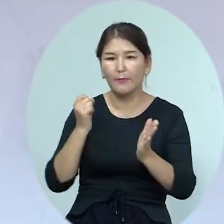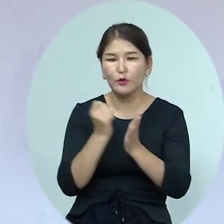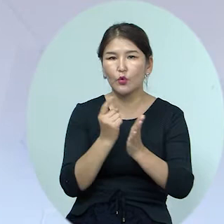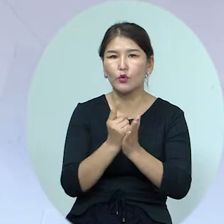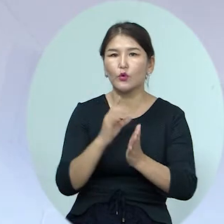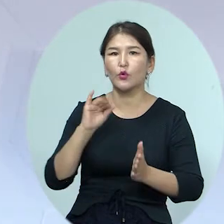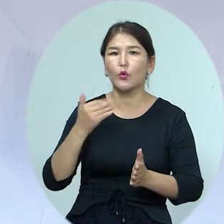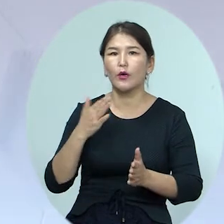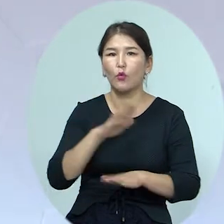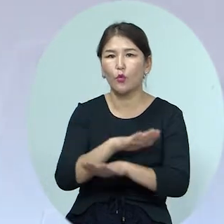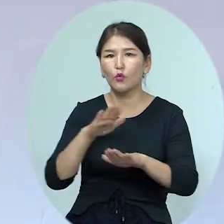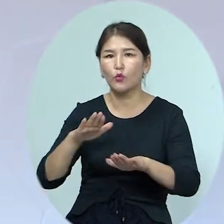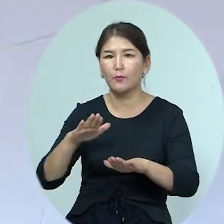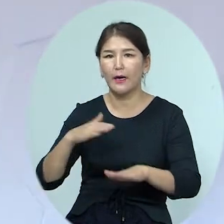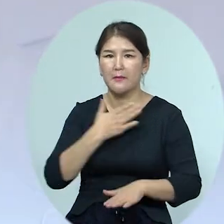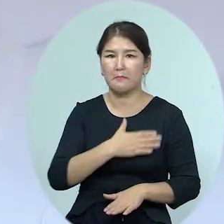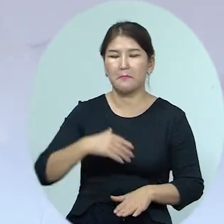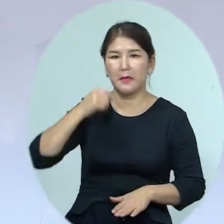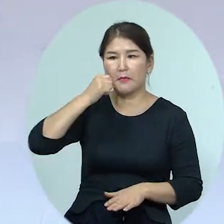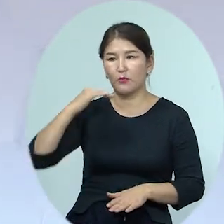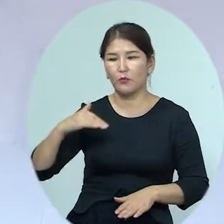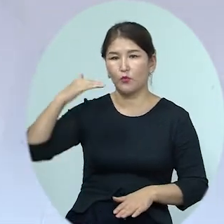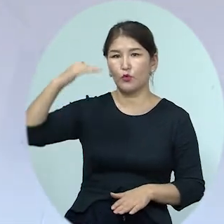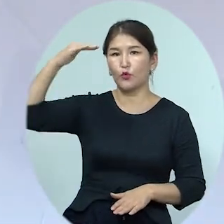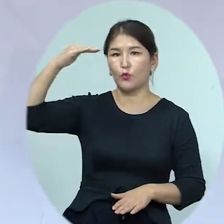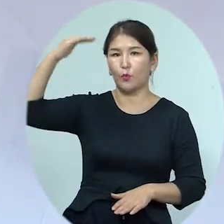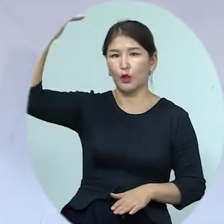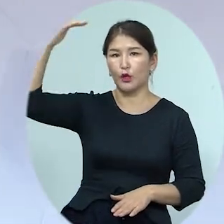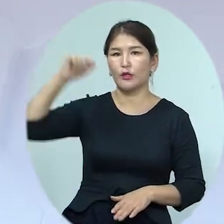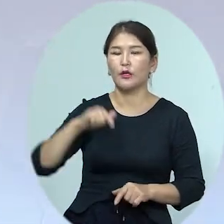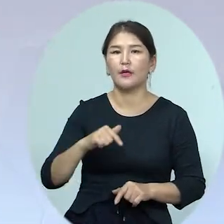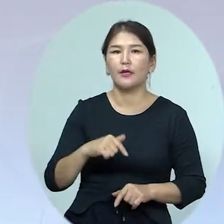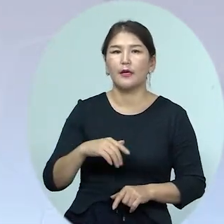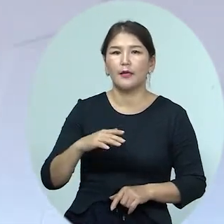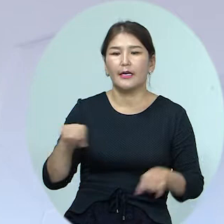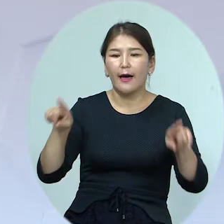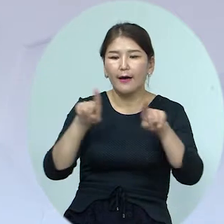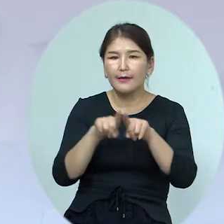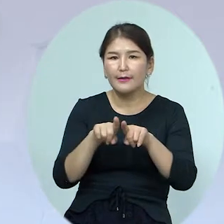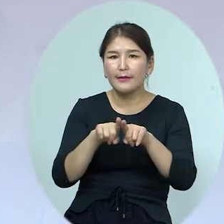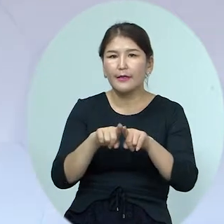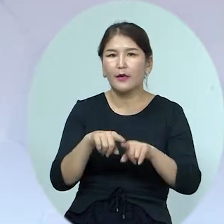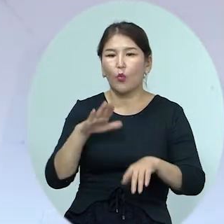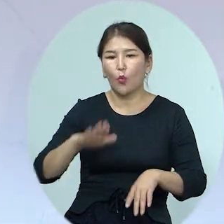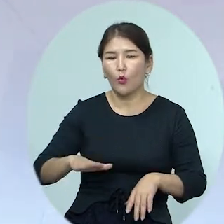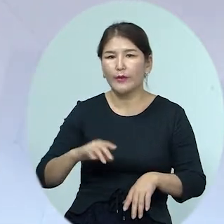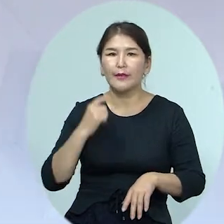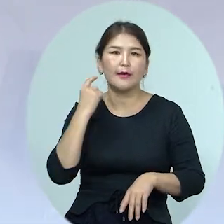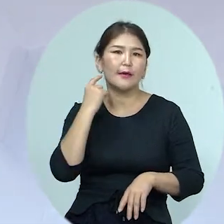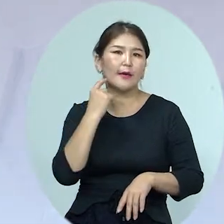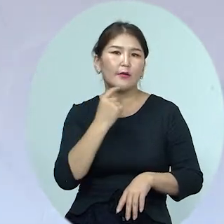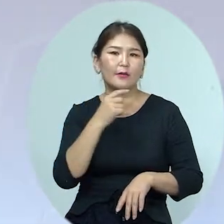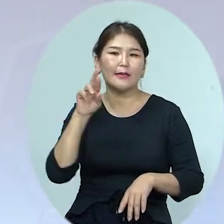юу гэхээр хүүхдүүд маань бие нь өндөр болоод том болдогтой адилхан хүүхдийн ирүүний яс, хоншорын яс